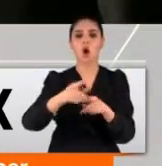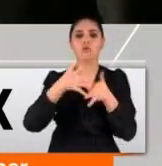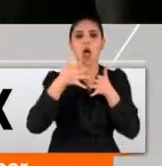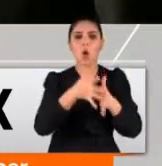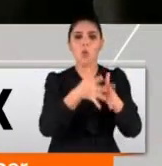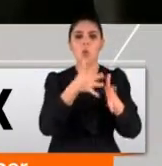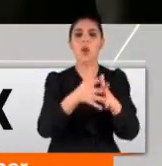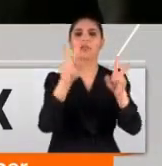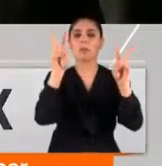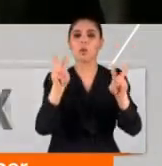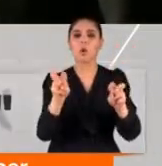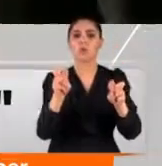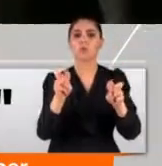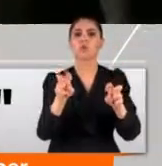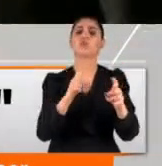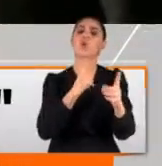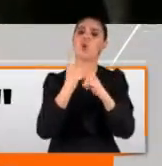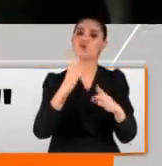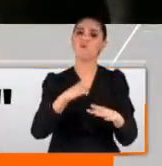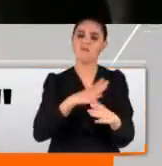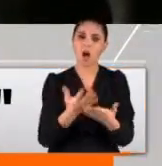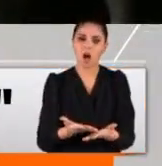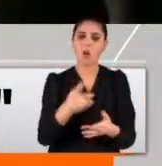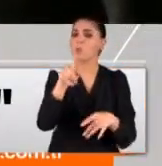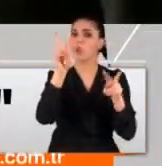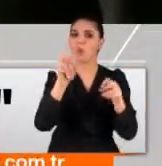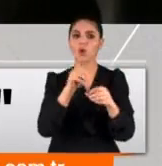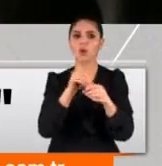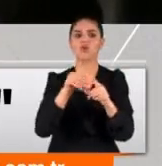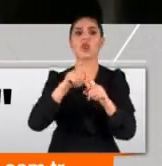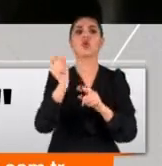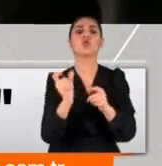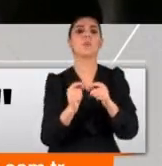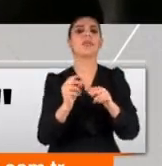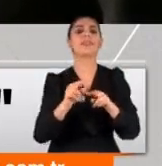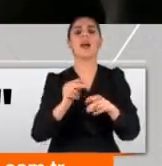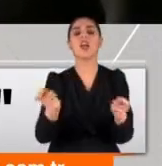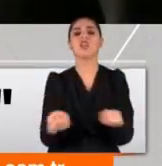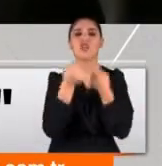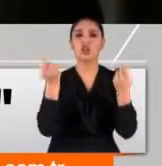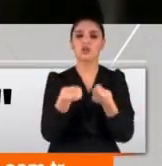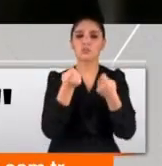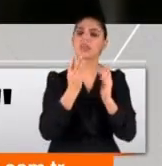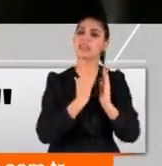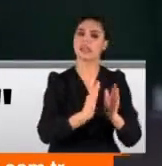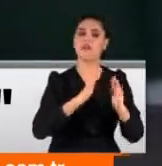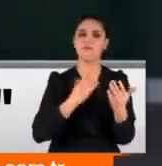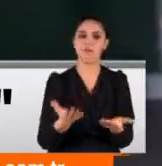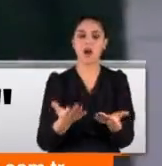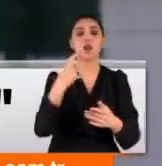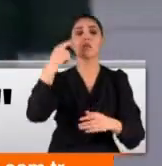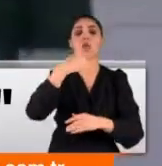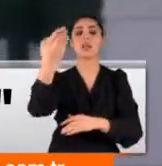üretim meselesi de söz konusu bu konuda TÜBİTAK çalışmasını sürdürüyor